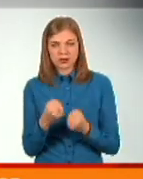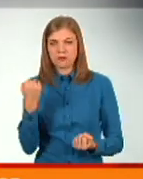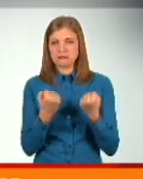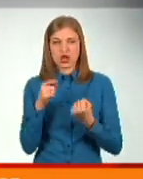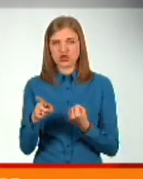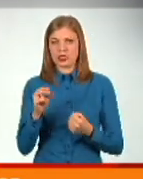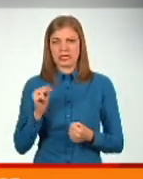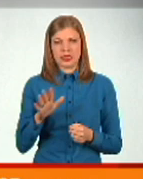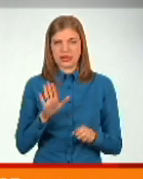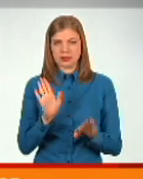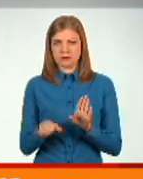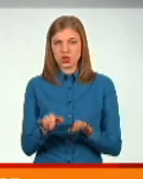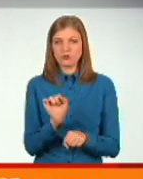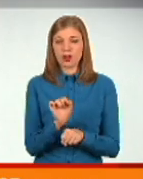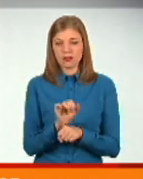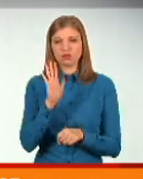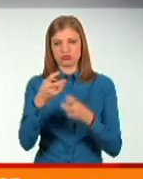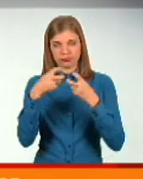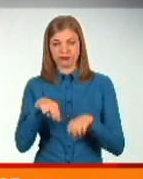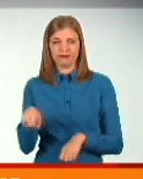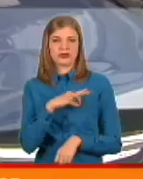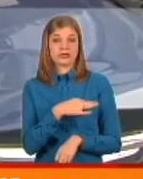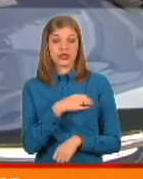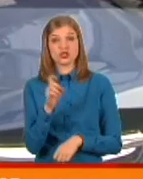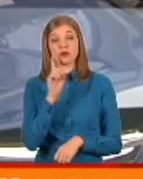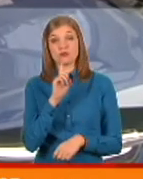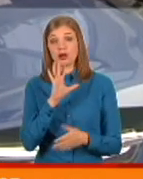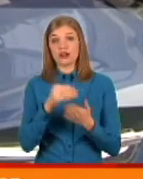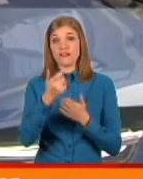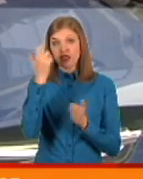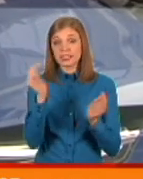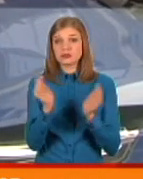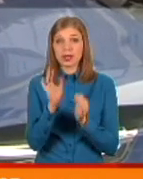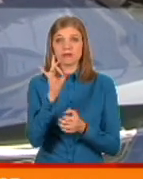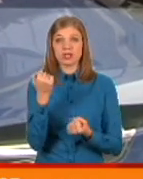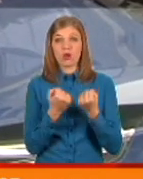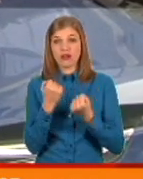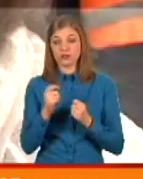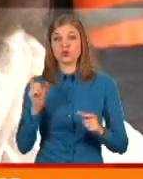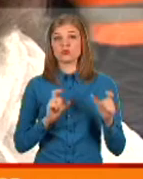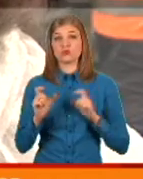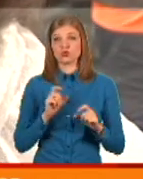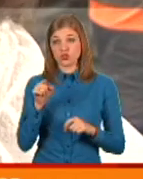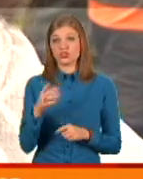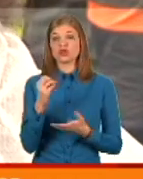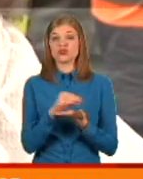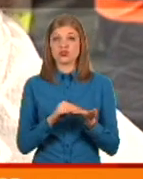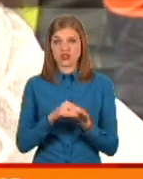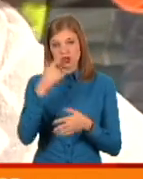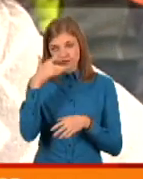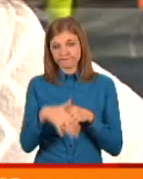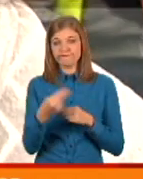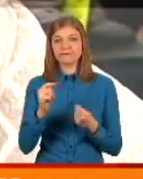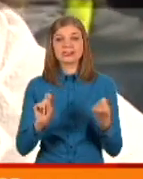машині не спрацювали гальма, встановлюватимуть слідчі. Поки ж власниця маленького білого авто, студентка Марина, ще раз